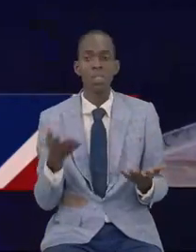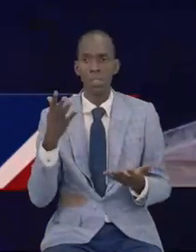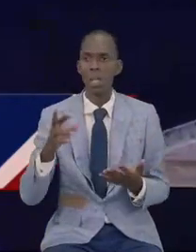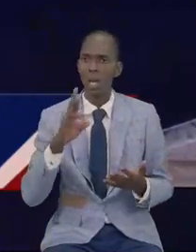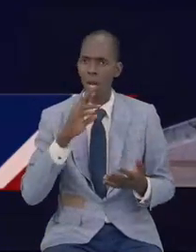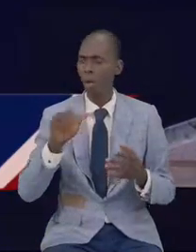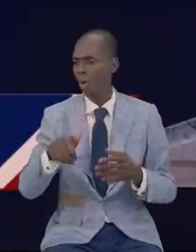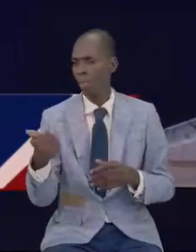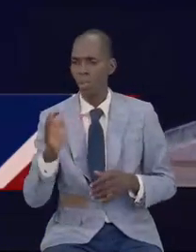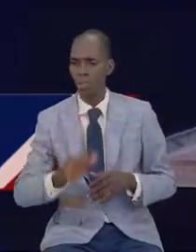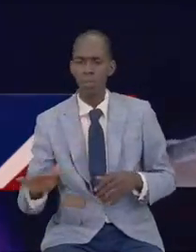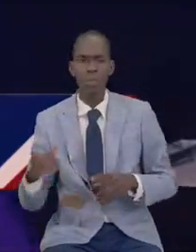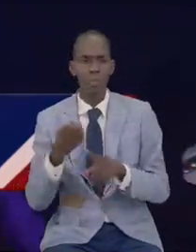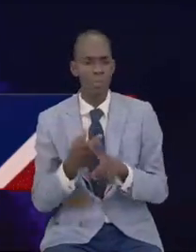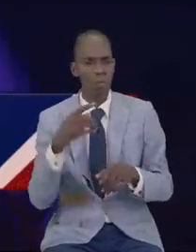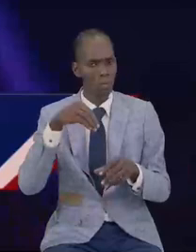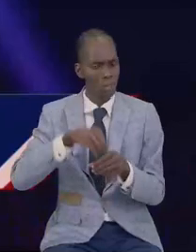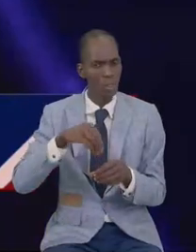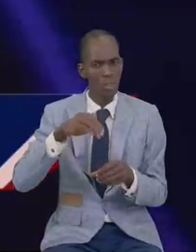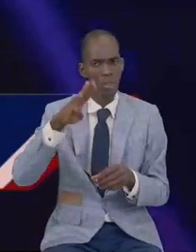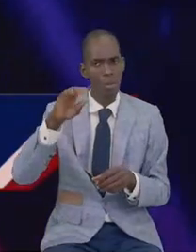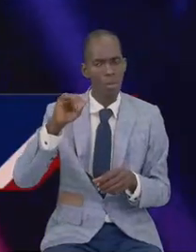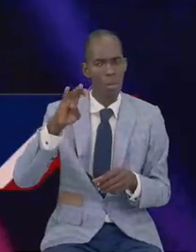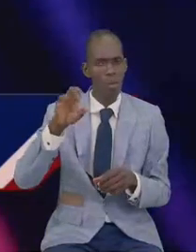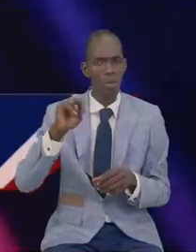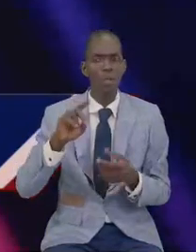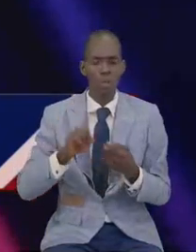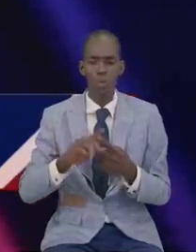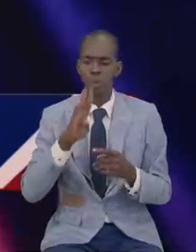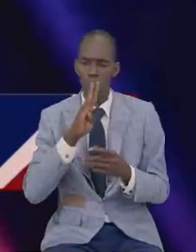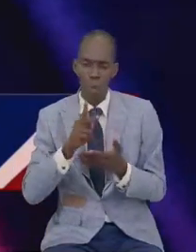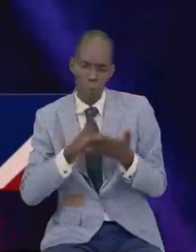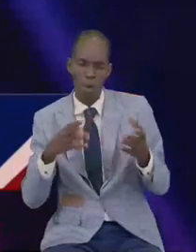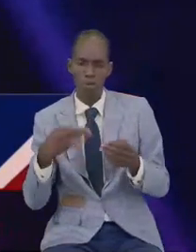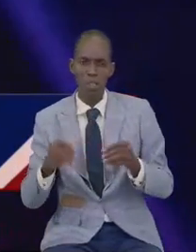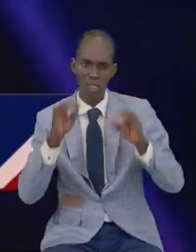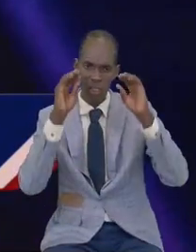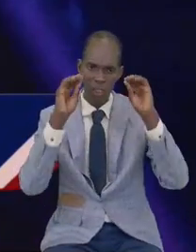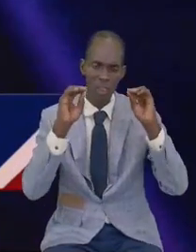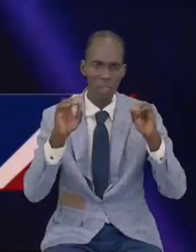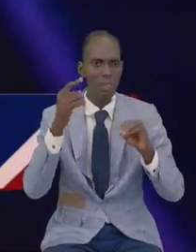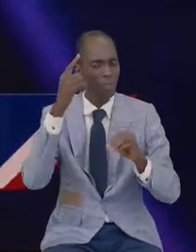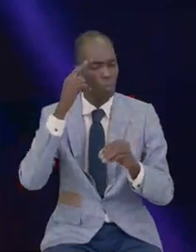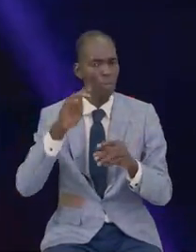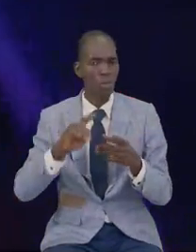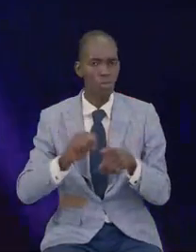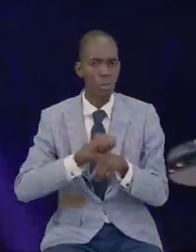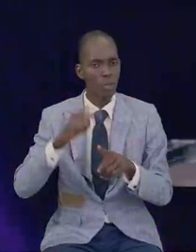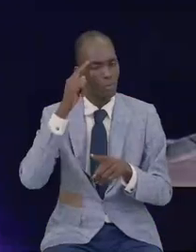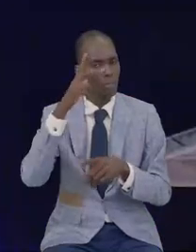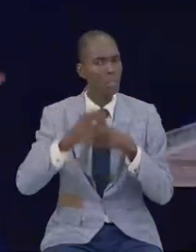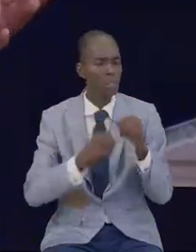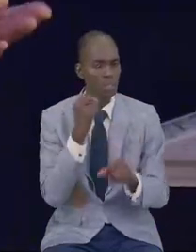Les Chaldéens, les Babyloniens aussi étaient choisis d'être à cette école et pour suivre la formation